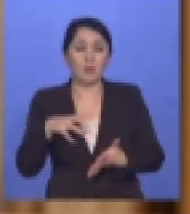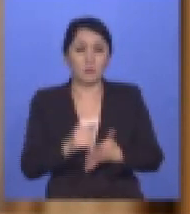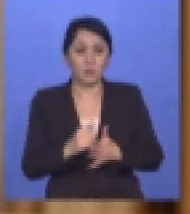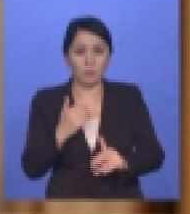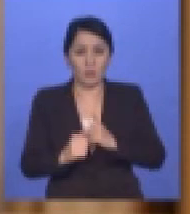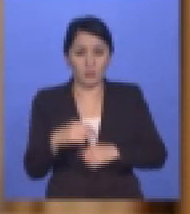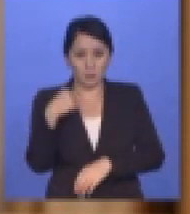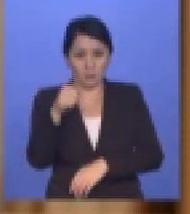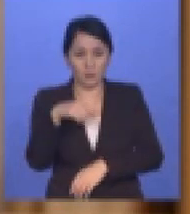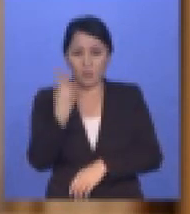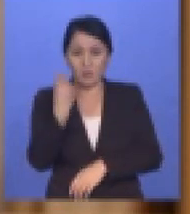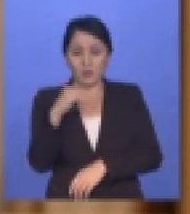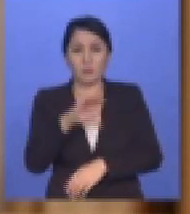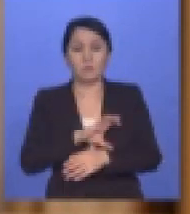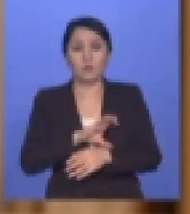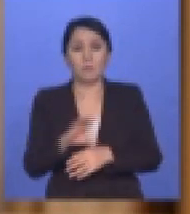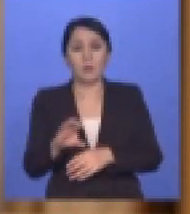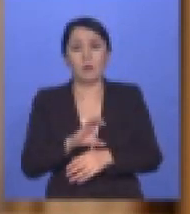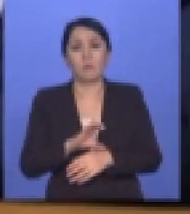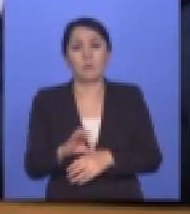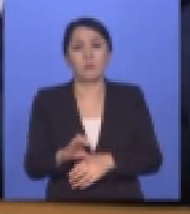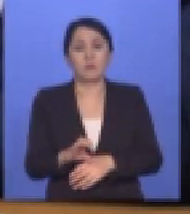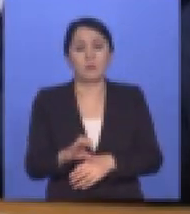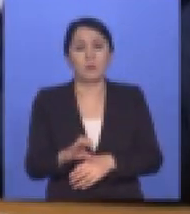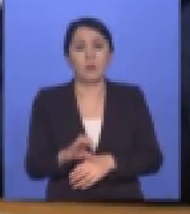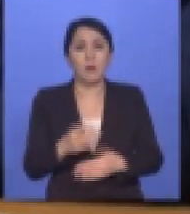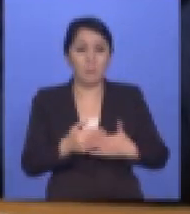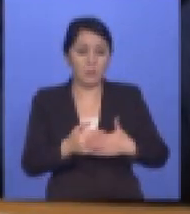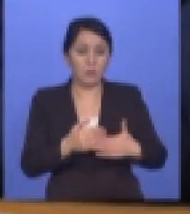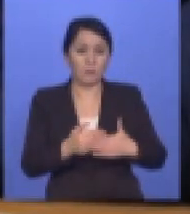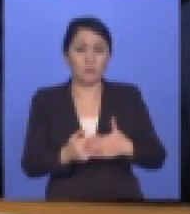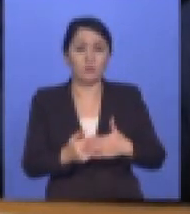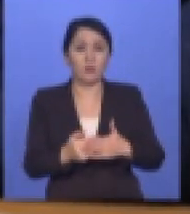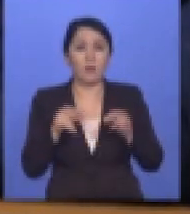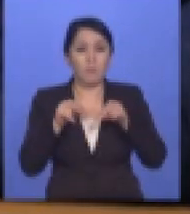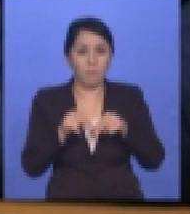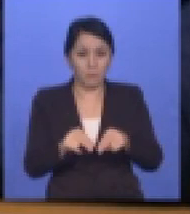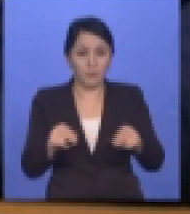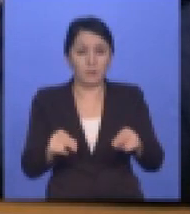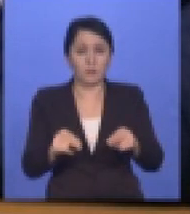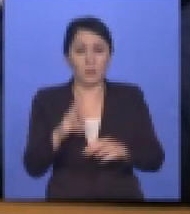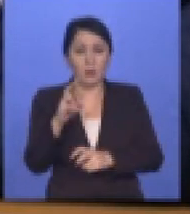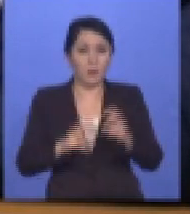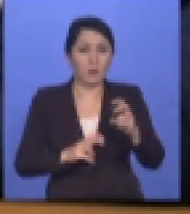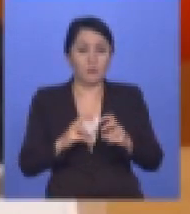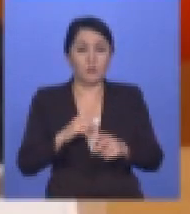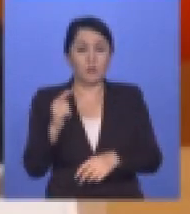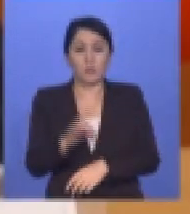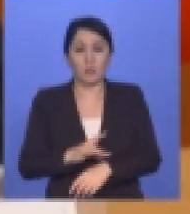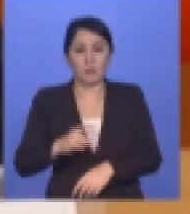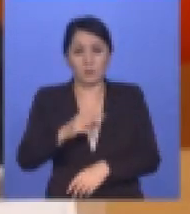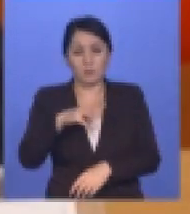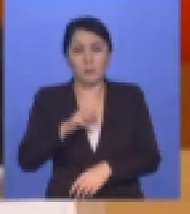стараемся улучшить качество продукции которую выпускаем Совсем скоро эта продукция будет изготавливаться на территории специальной экономической зоны